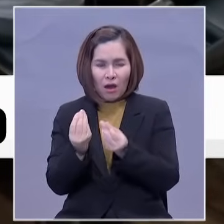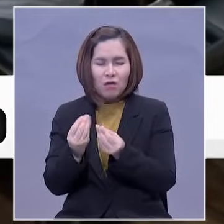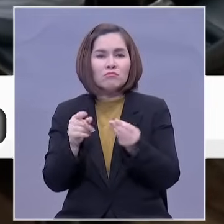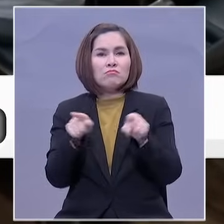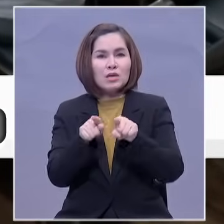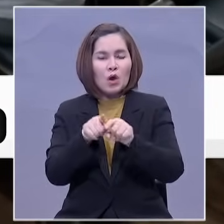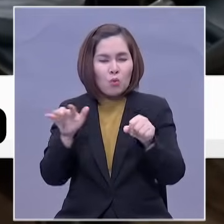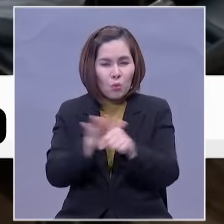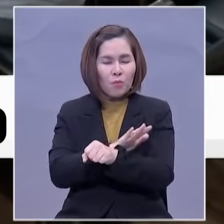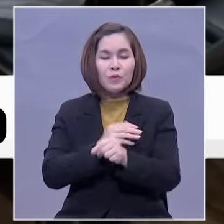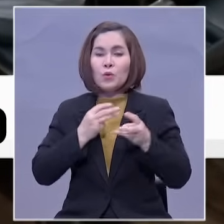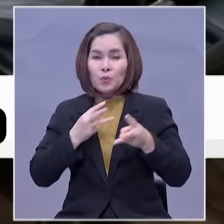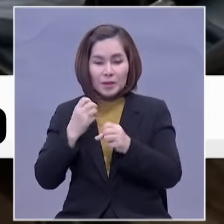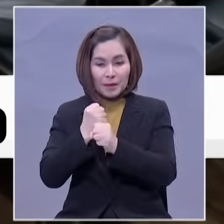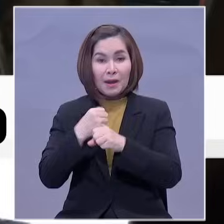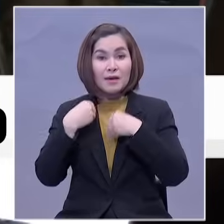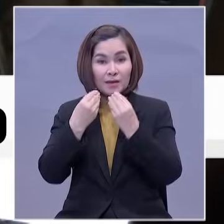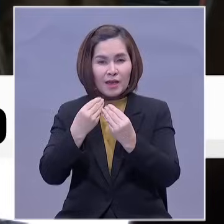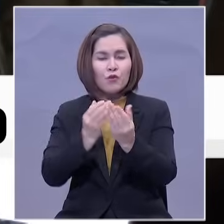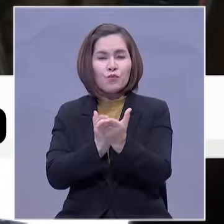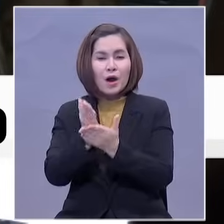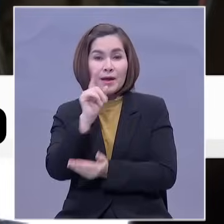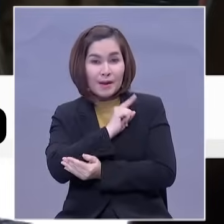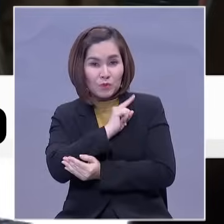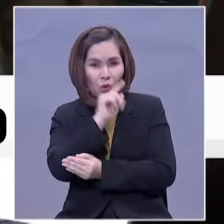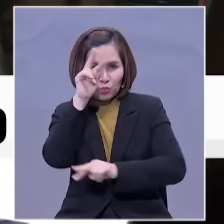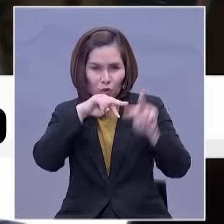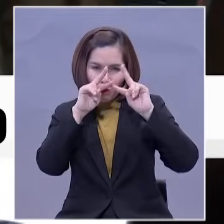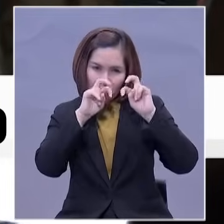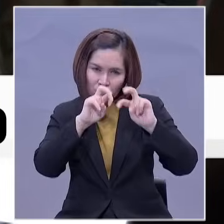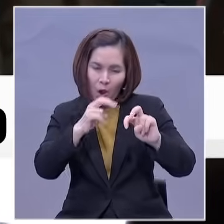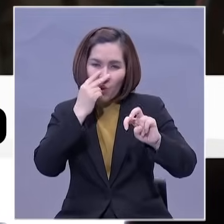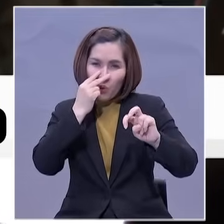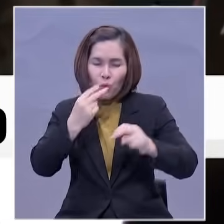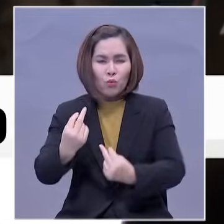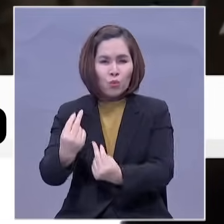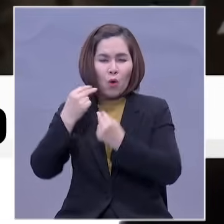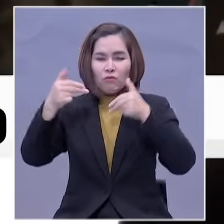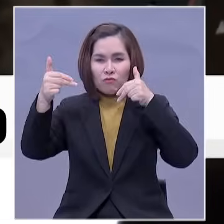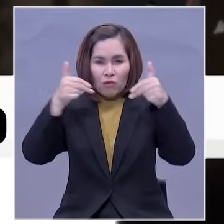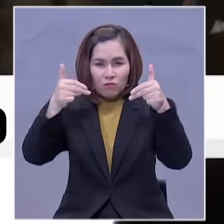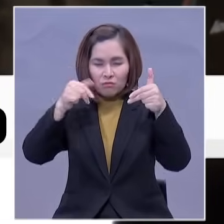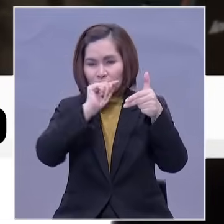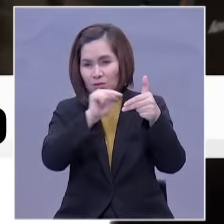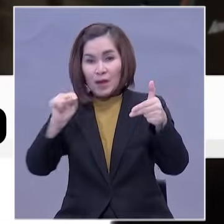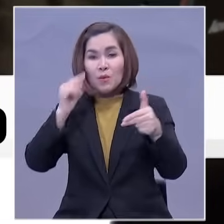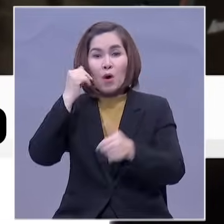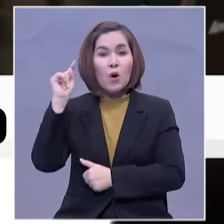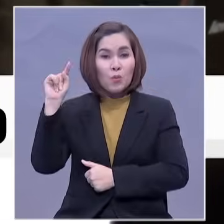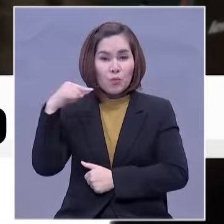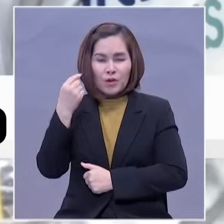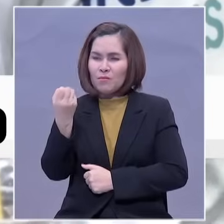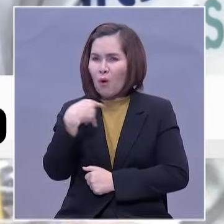เ่อสืบสวนสพประตูน้ำจุฬาลงกรณ์ไปไล่กล้องวงจรปิดให้หมดตามที่ผู้แจ้งกล่าว